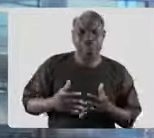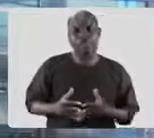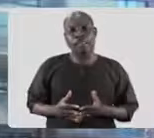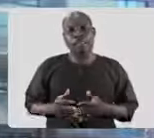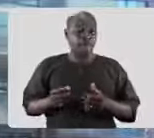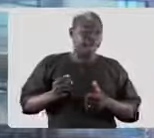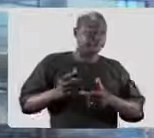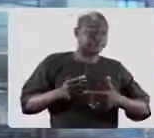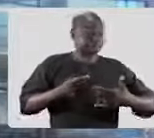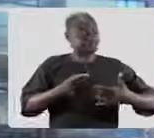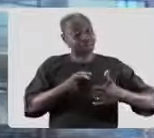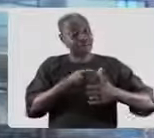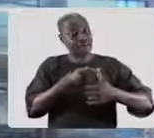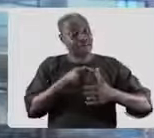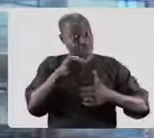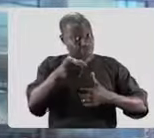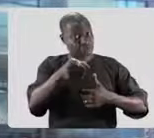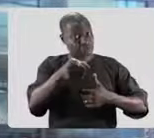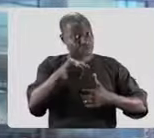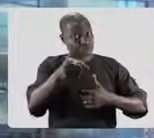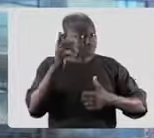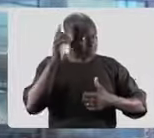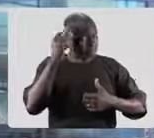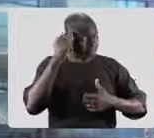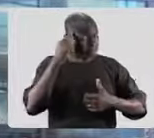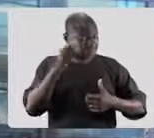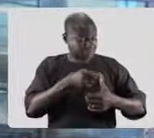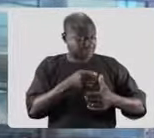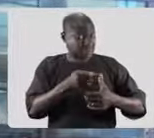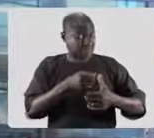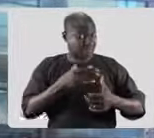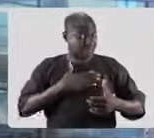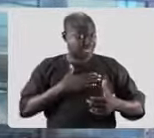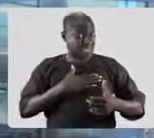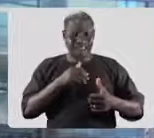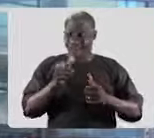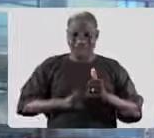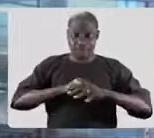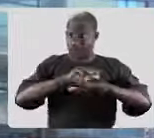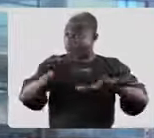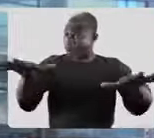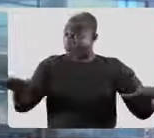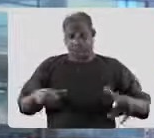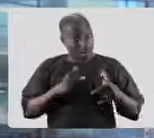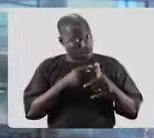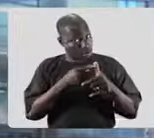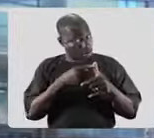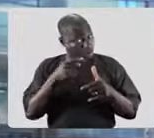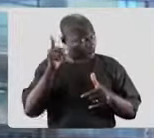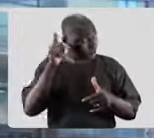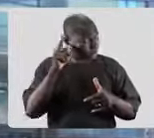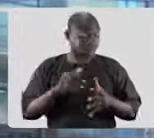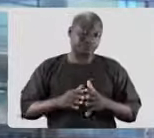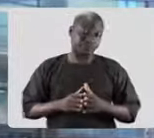asamo a edikan ya me pasa metwe wo a wutie me mi a me kasa ani obi biara adwen edigina so no se